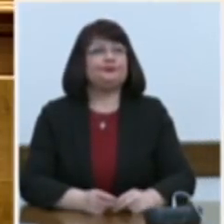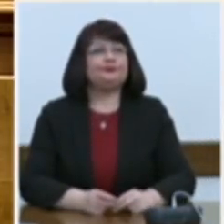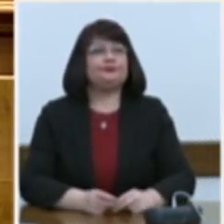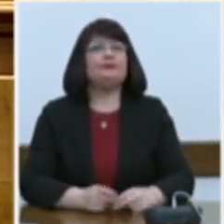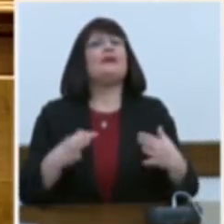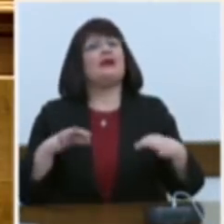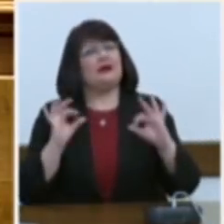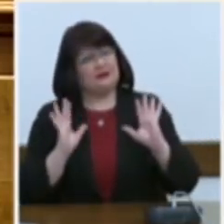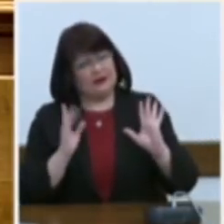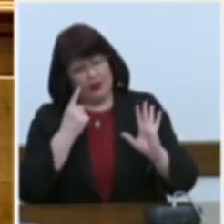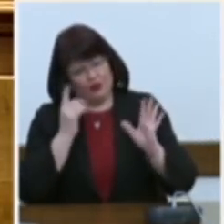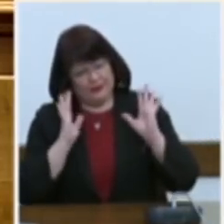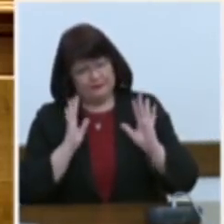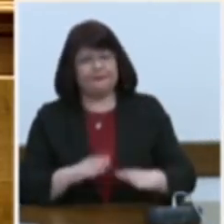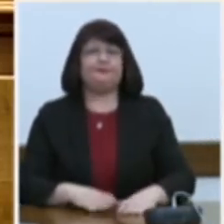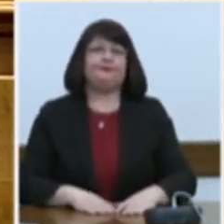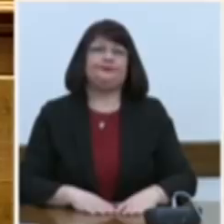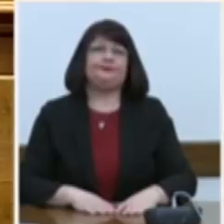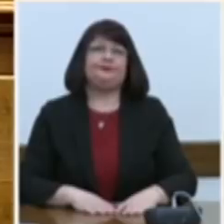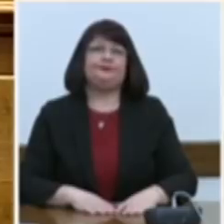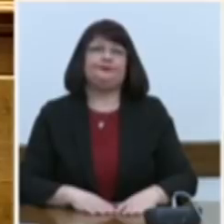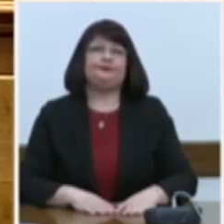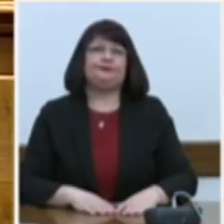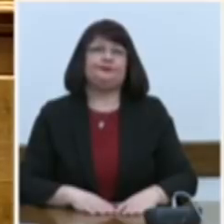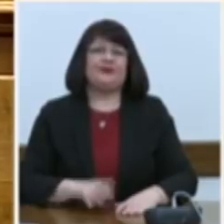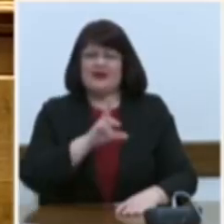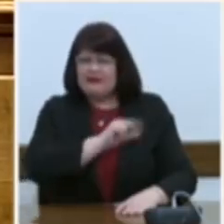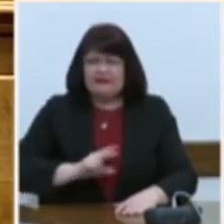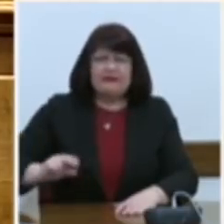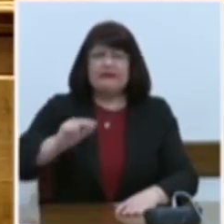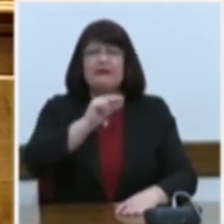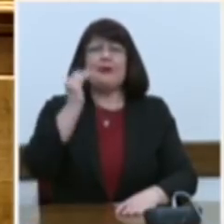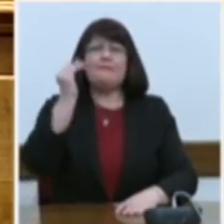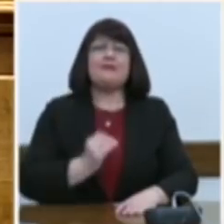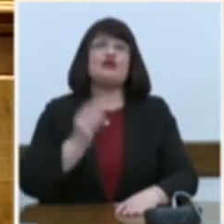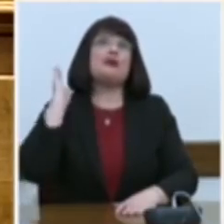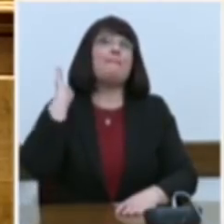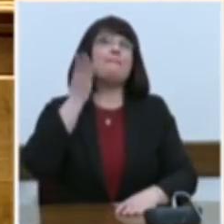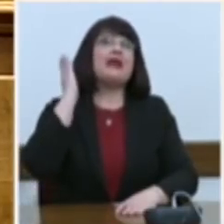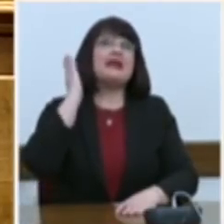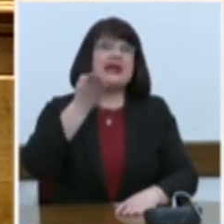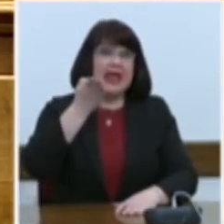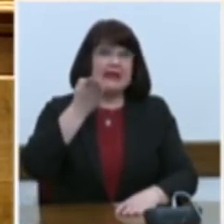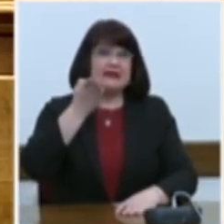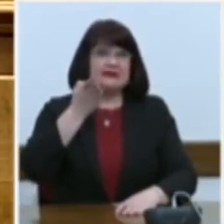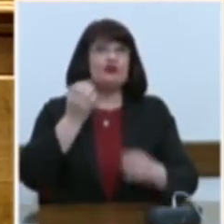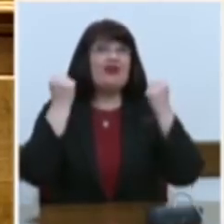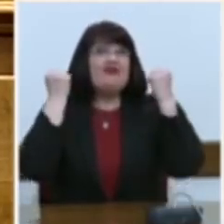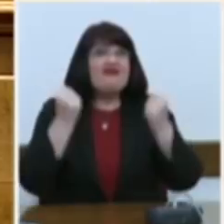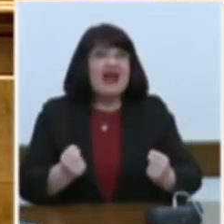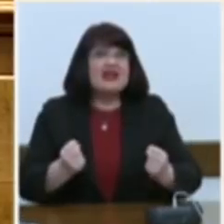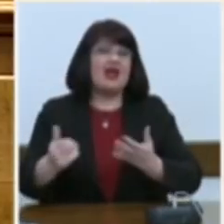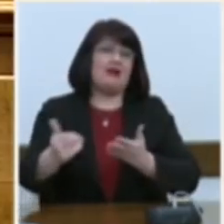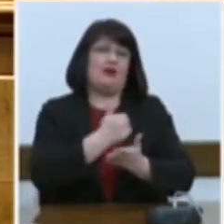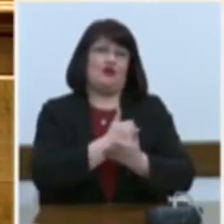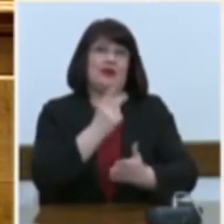Καταρχάς, με τη γενική και αδιάκριτη οριζόντια μείωση των ποινών για τα κακουργήματα από